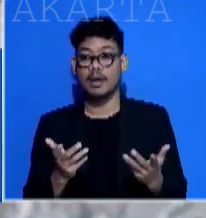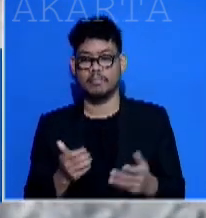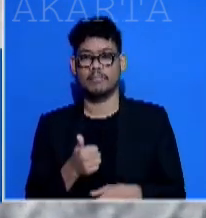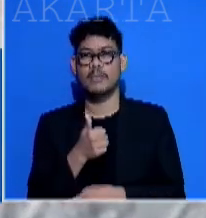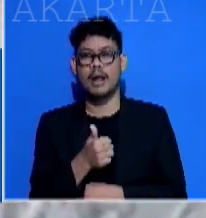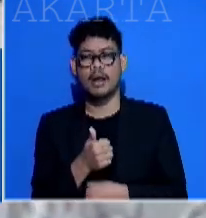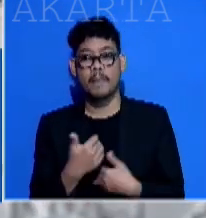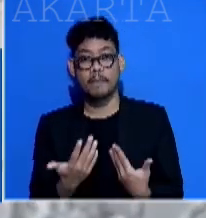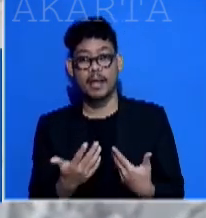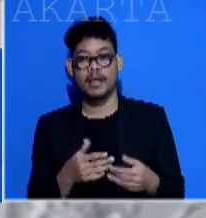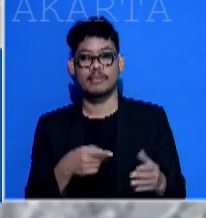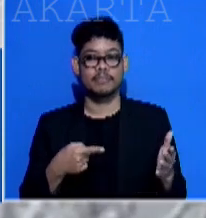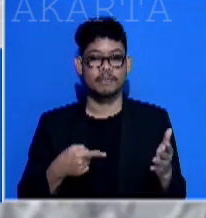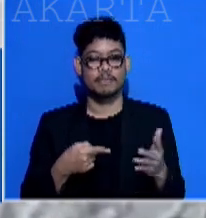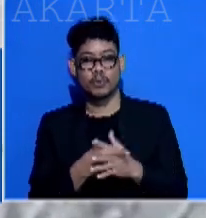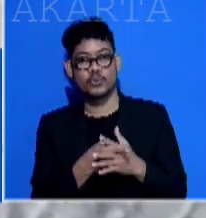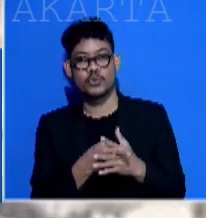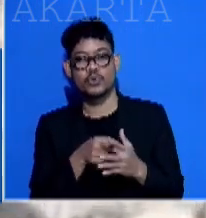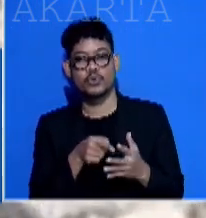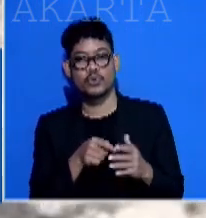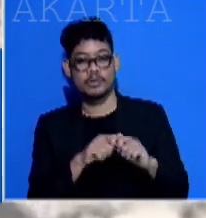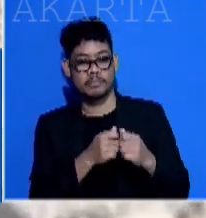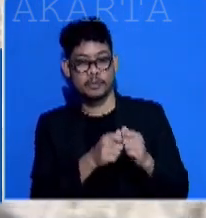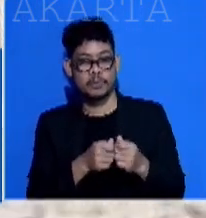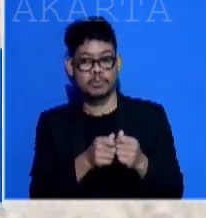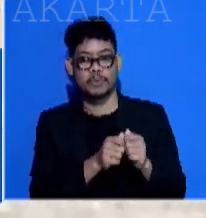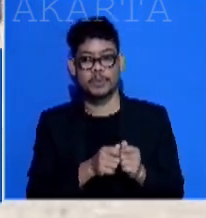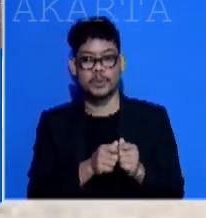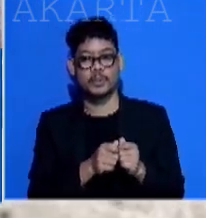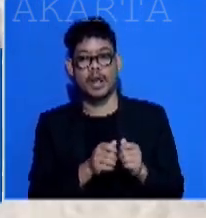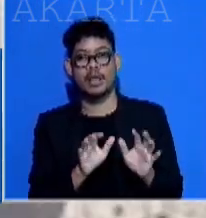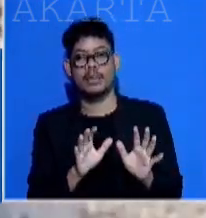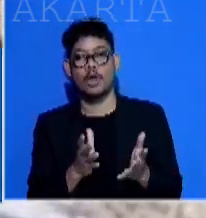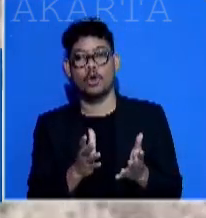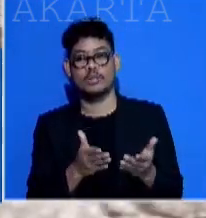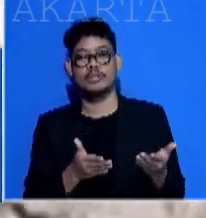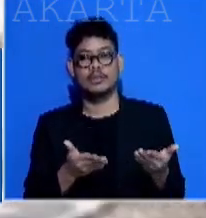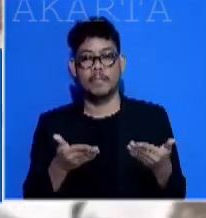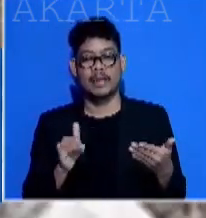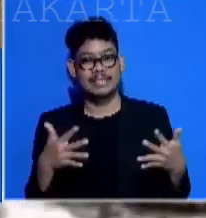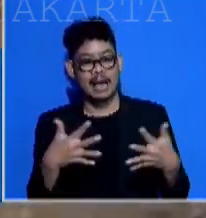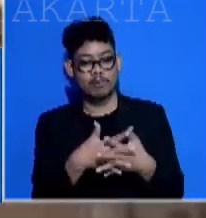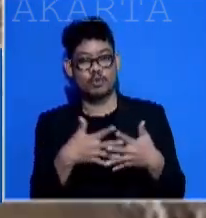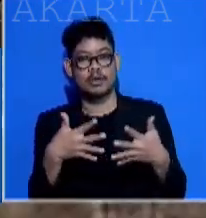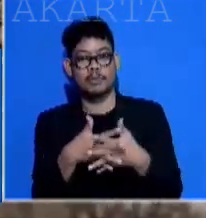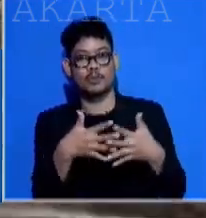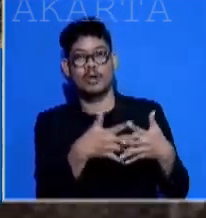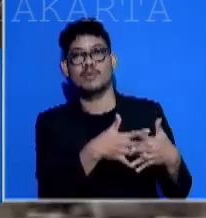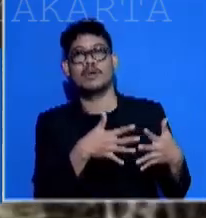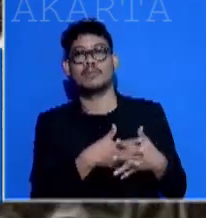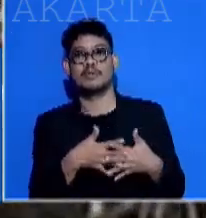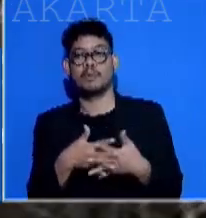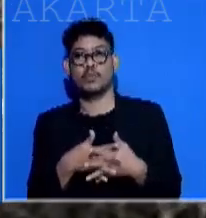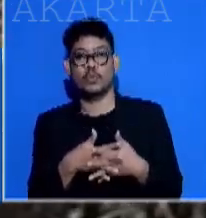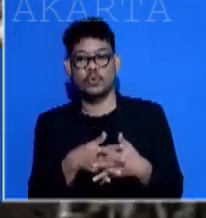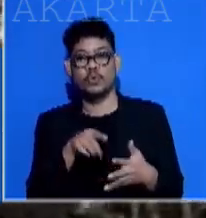cara generatif utawi saking dederwinihipun sarta vegetatif utawi dipun sambung. Suwandi Wiharjo wanti-wanti bilih